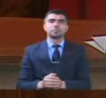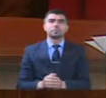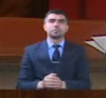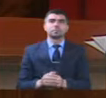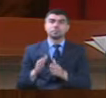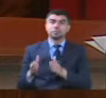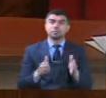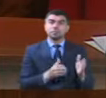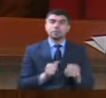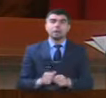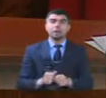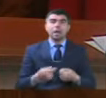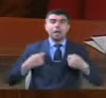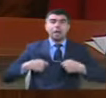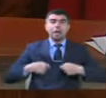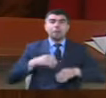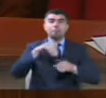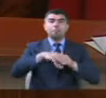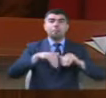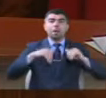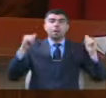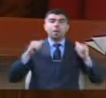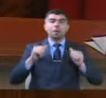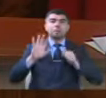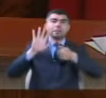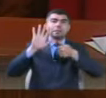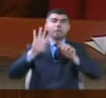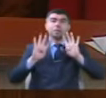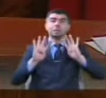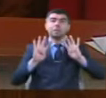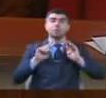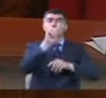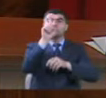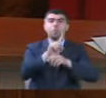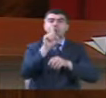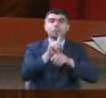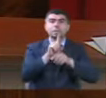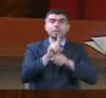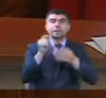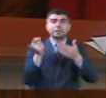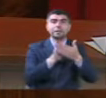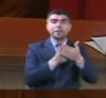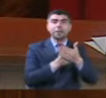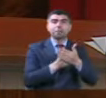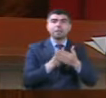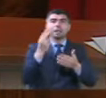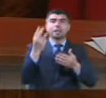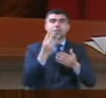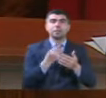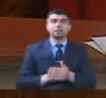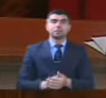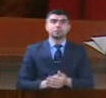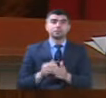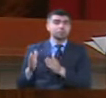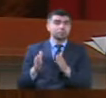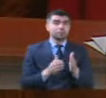2015، توصلت رئاسة مجلس النواب بما يلي: 86 سؤالا شفويا، 63 سؤالا كتابيا.